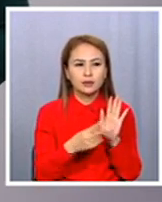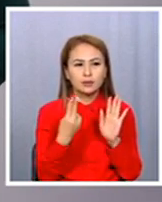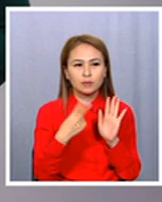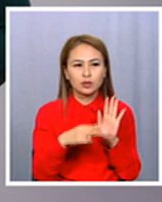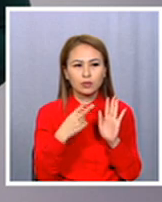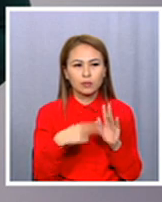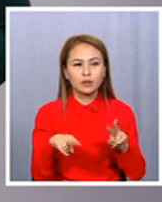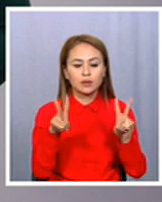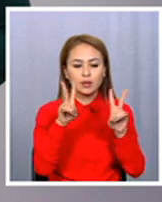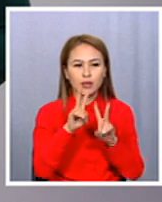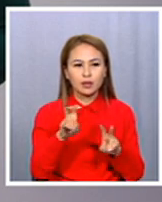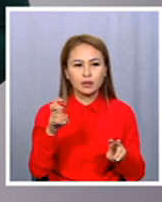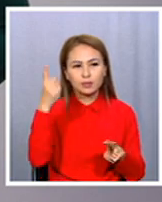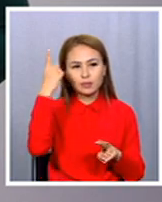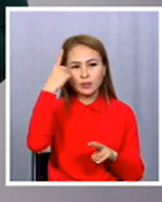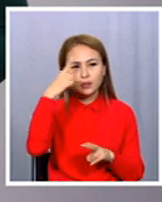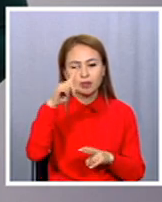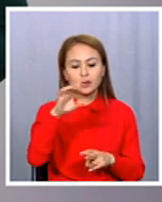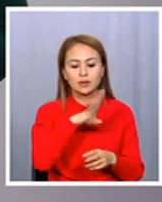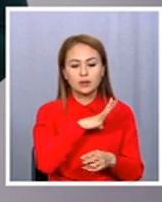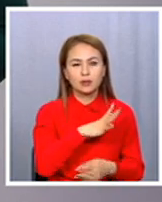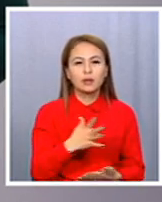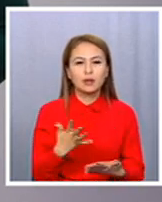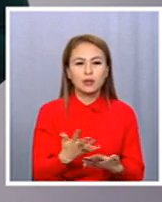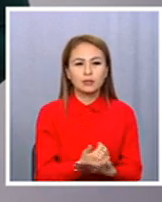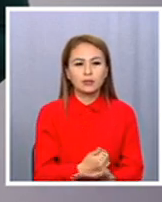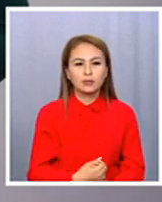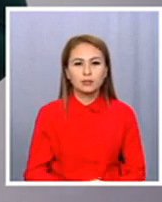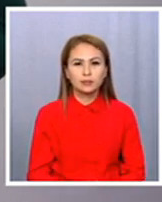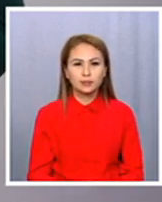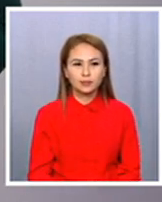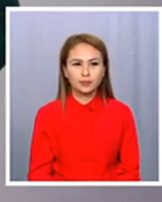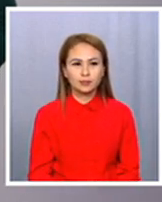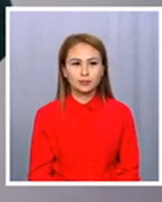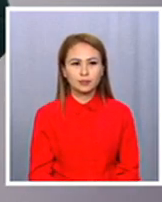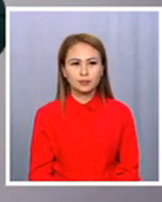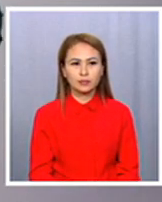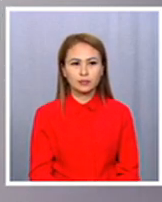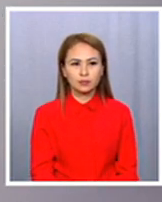Әдеби шығарманың тақырыбы мен идеясын анықтадыңыз.